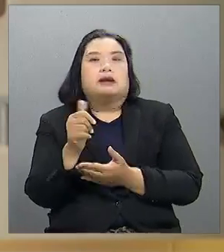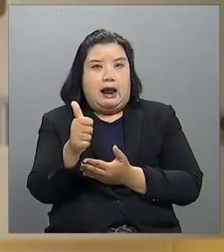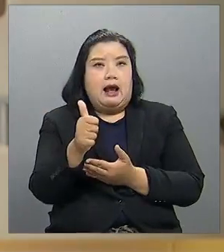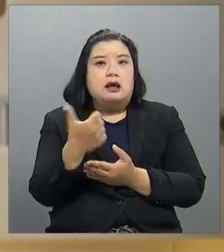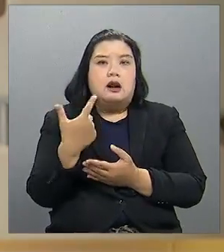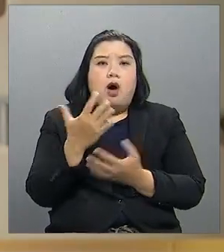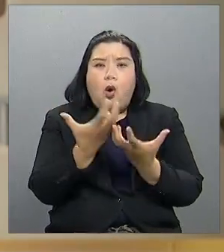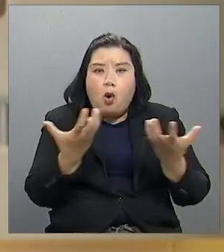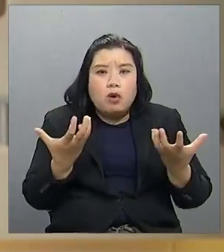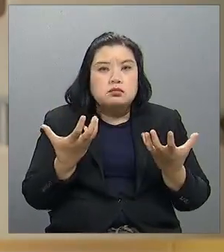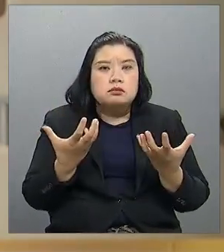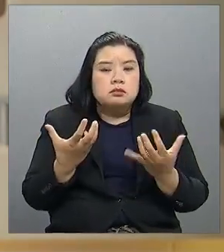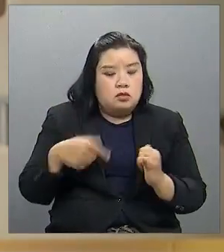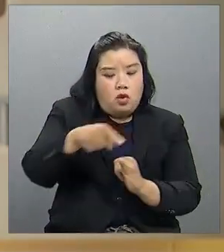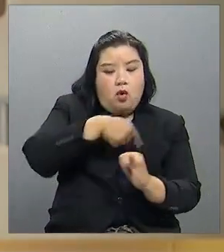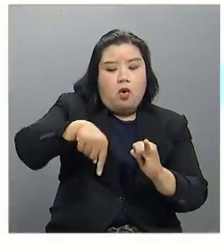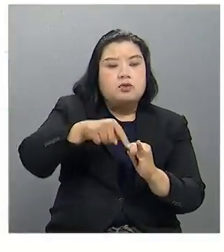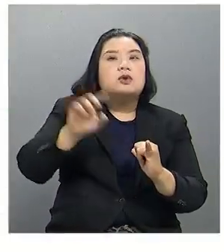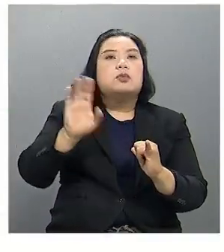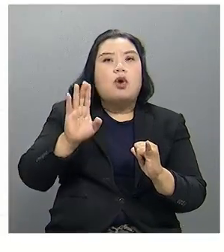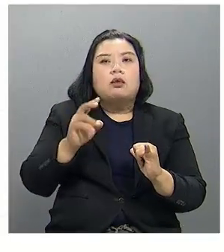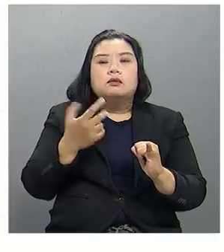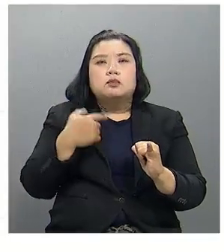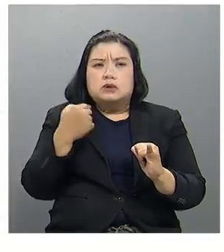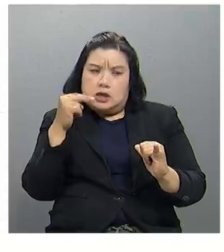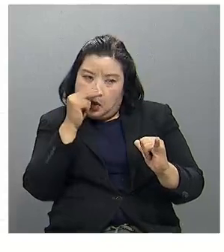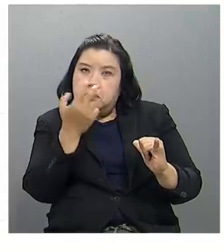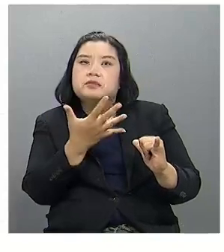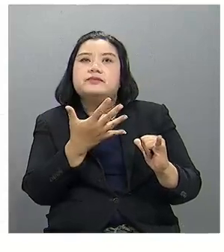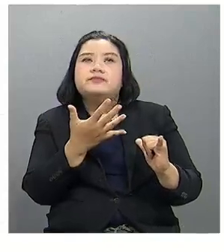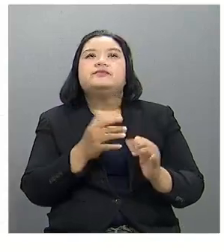ดในเตียงนอกจากตัวเด็กนะคะ